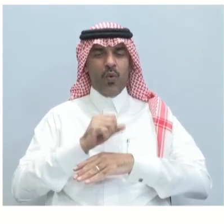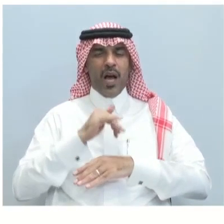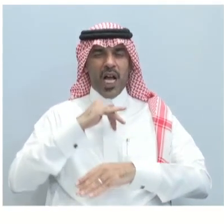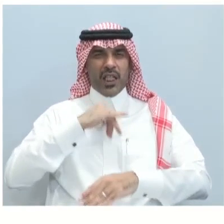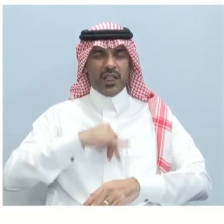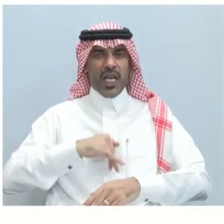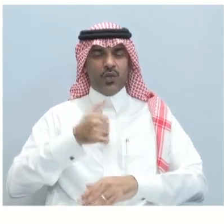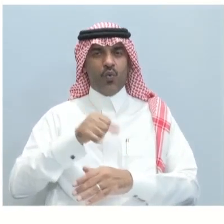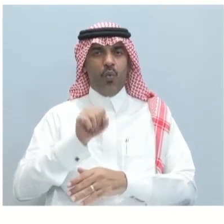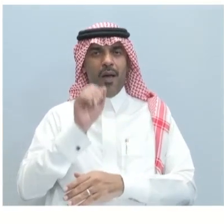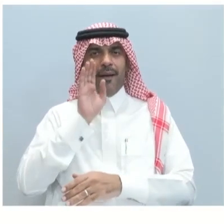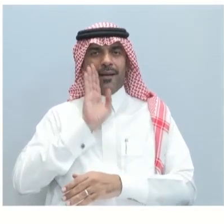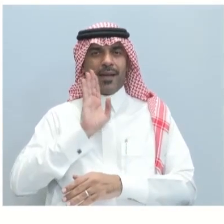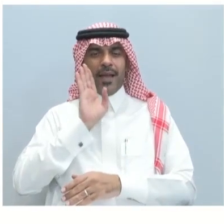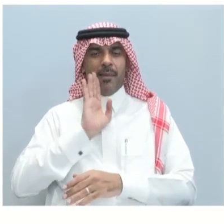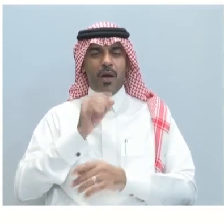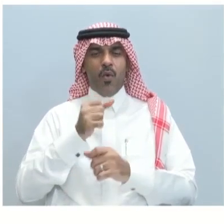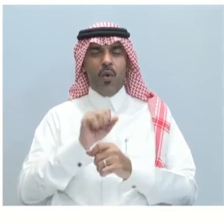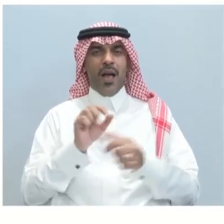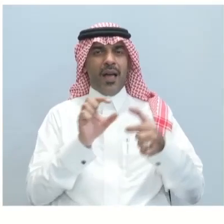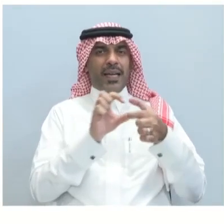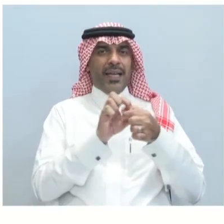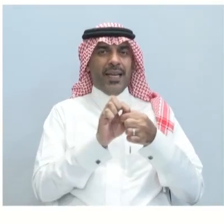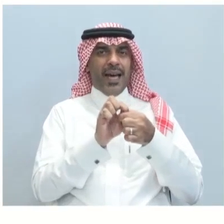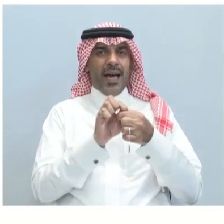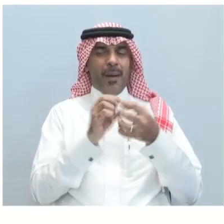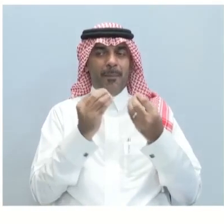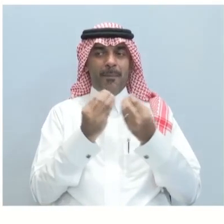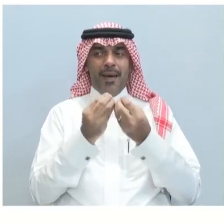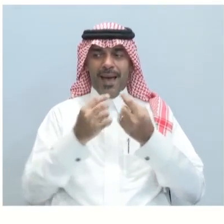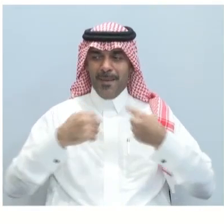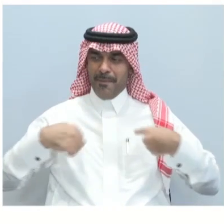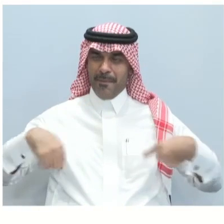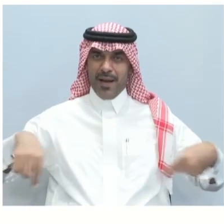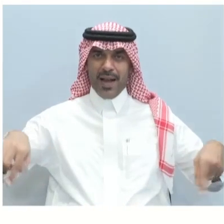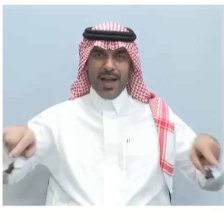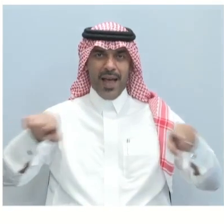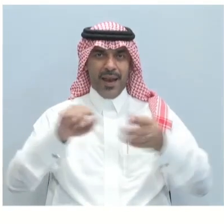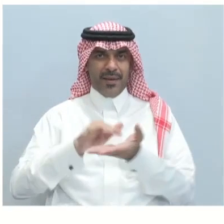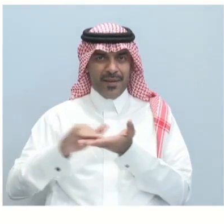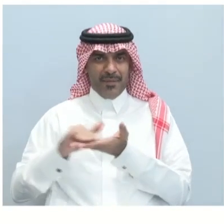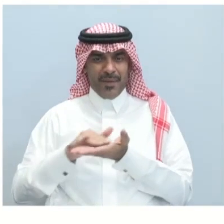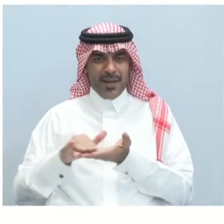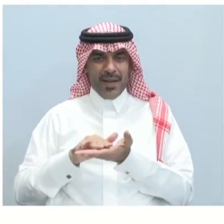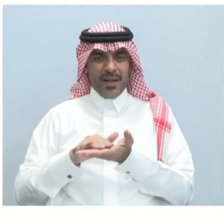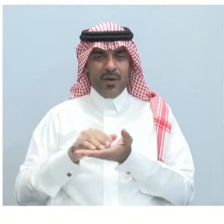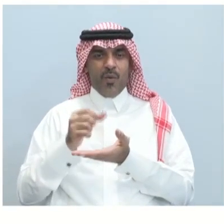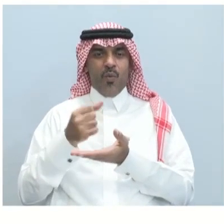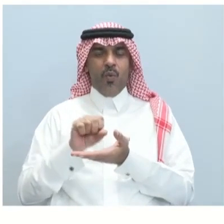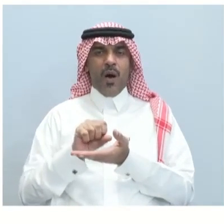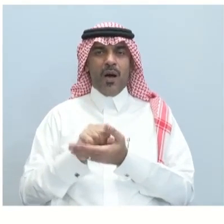واحتياجاته وقيمه كذلك وعلاقته بالبيئه الطبيعيه